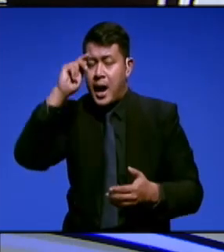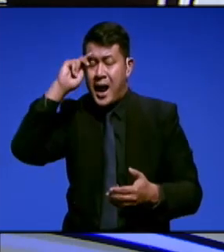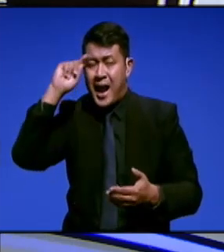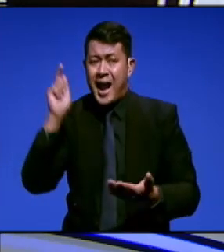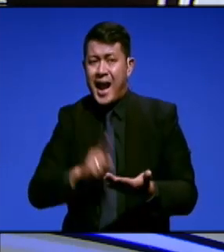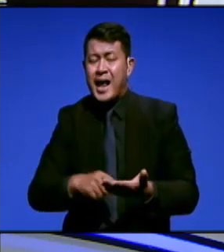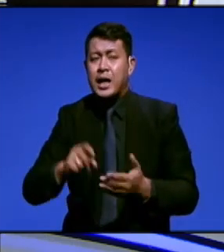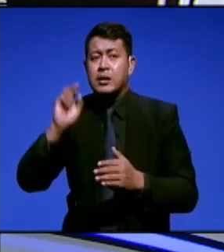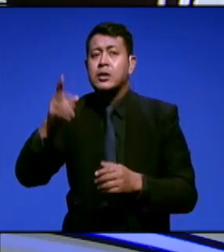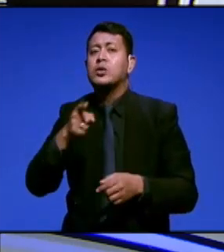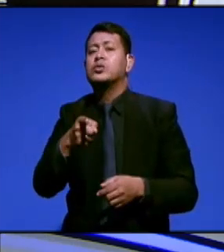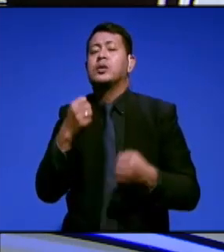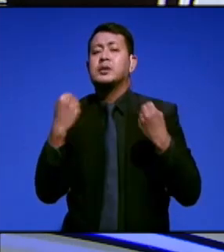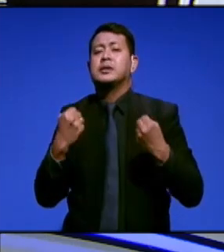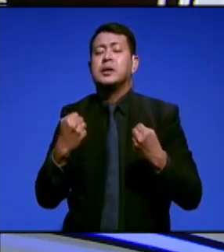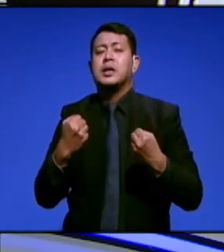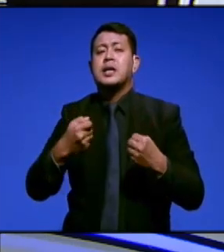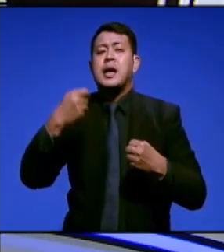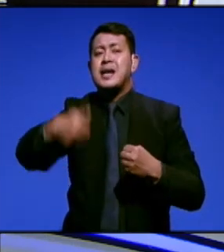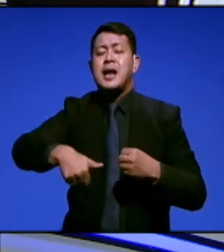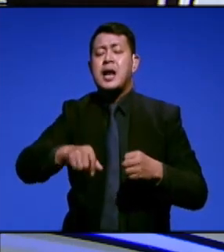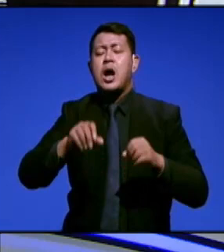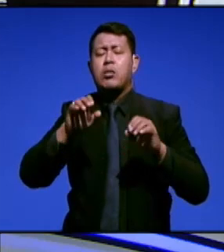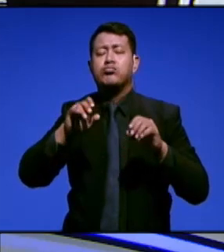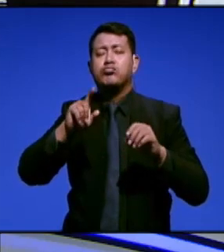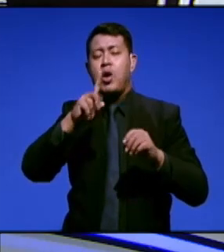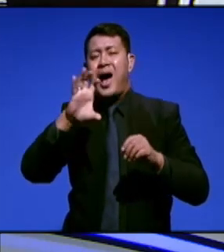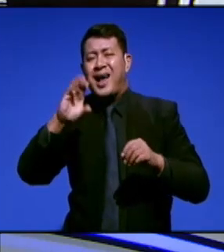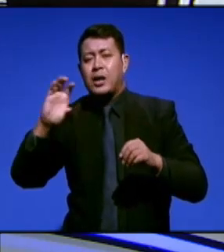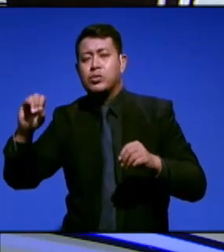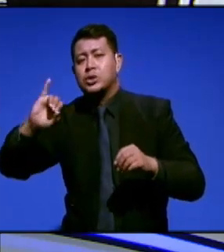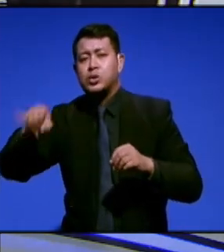terancam sanksi kurungan hingga denda ratusan juta rupiah.